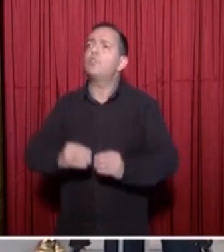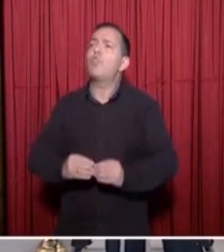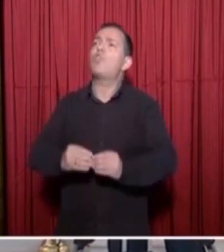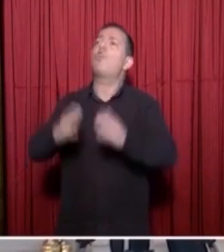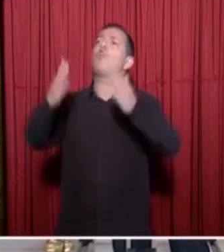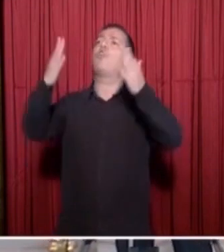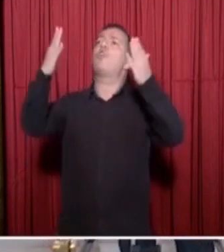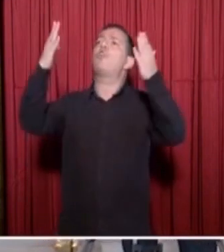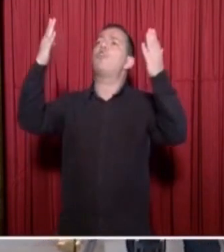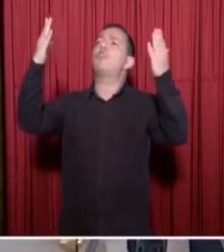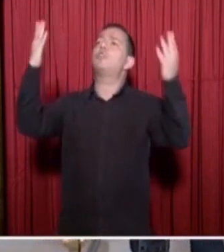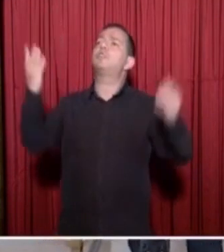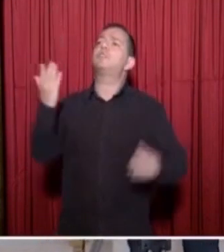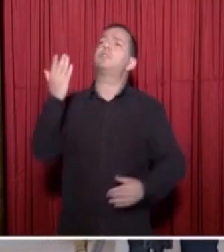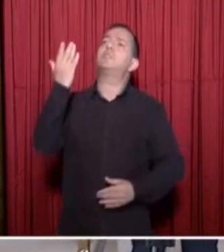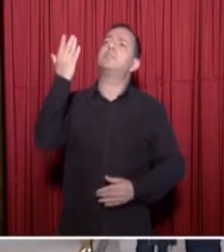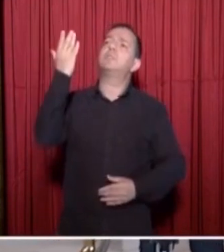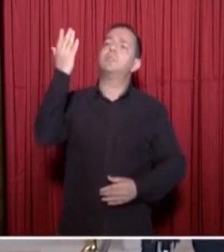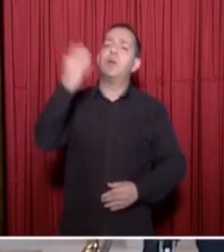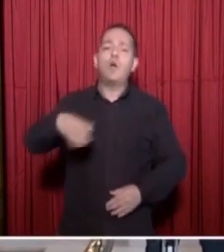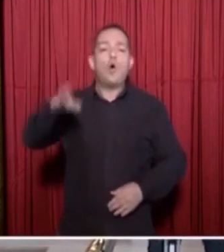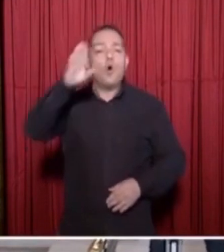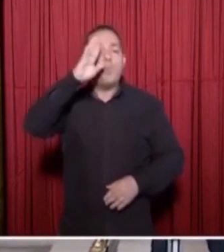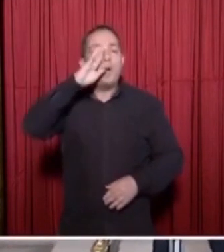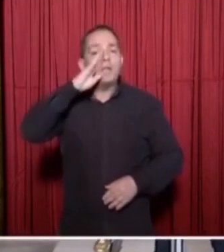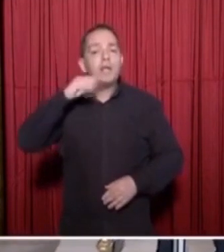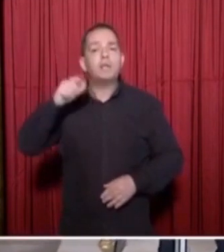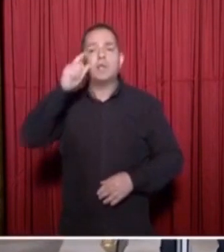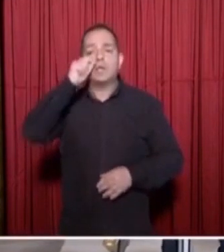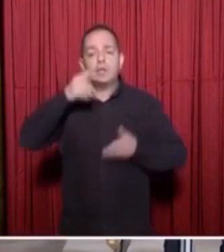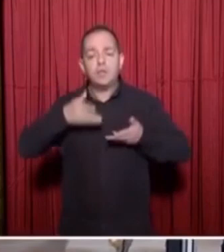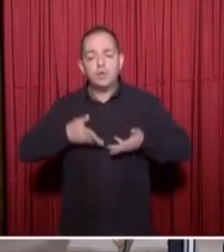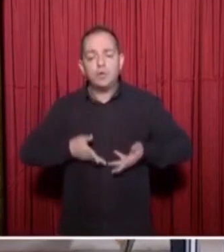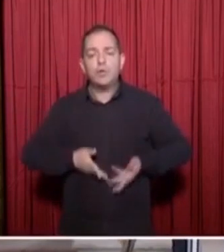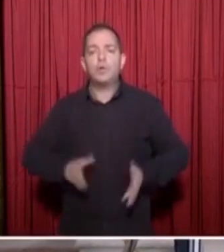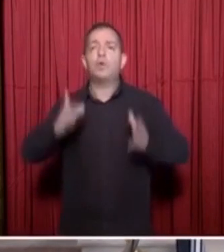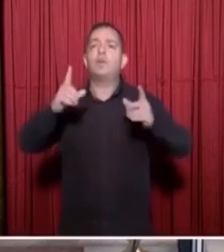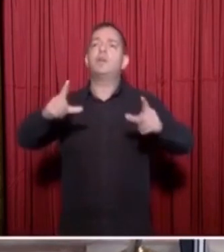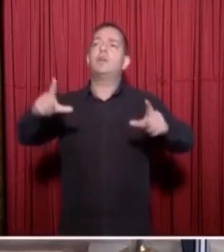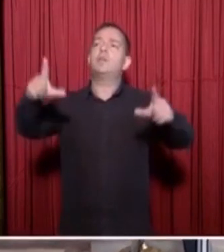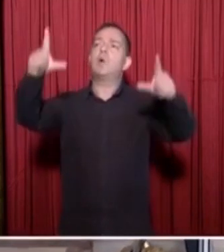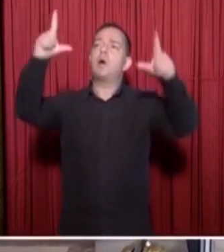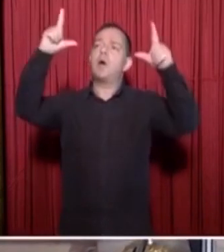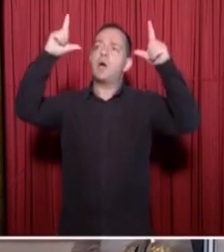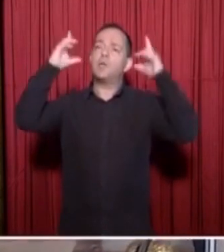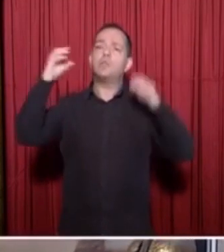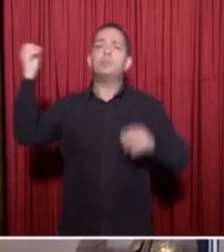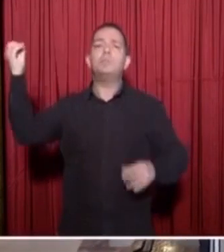δόξα αναπέμπομαι το Πατρί και το Υιό και το